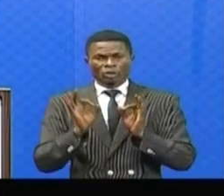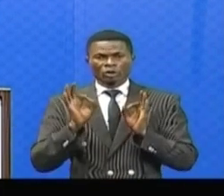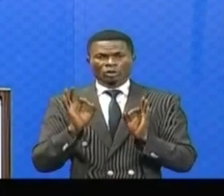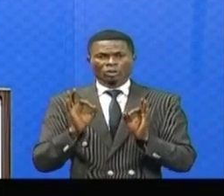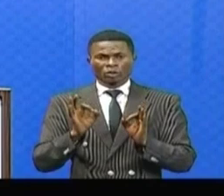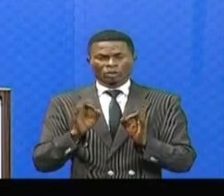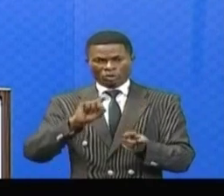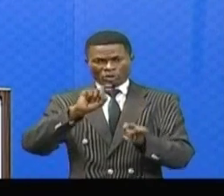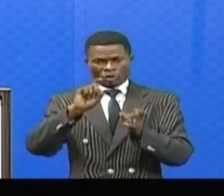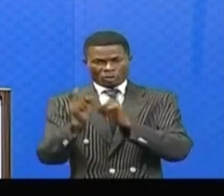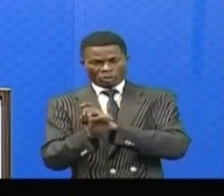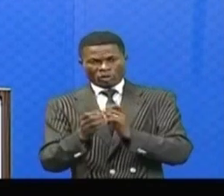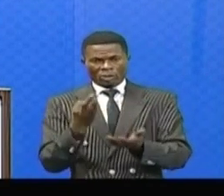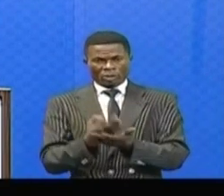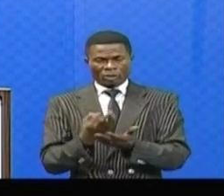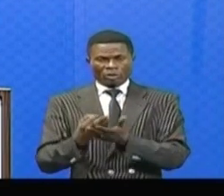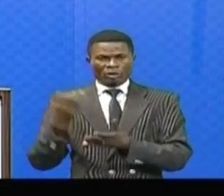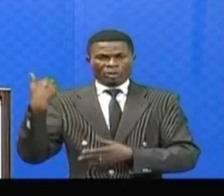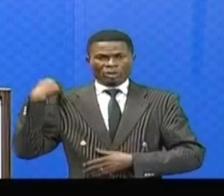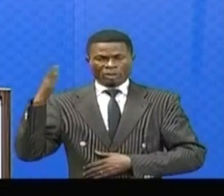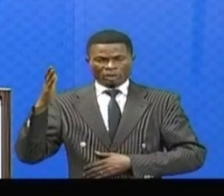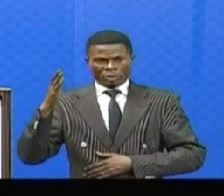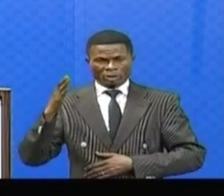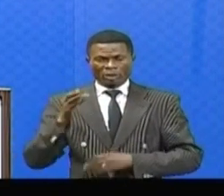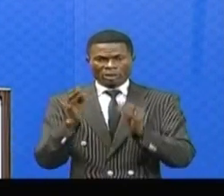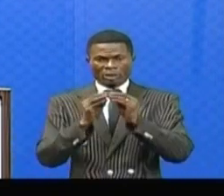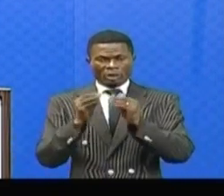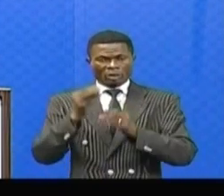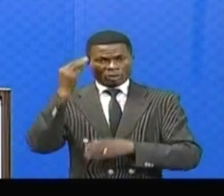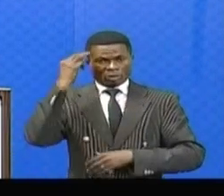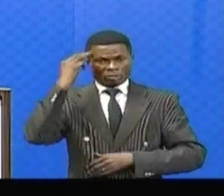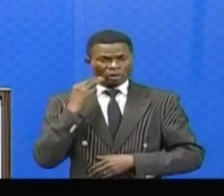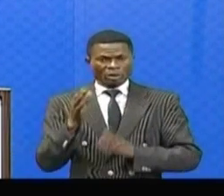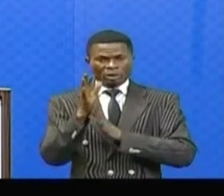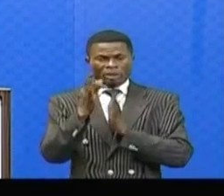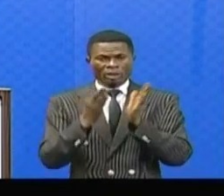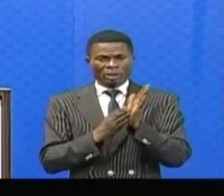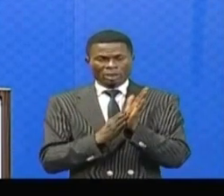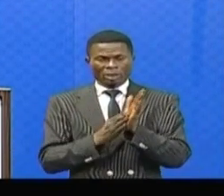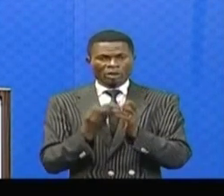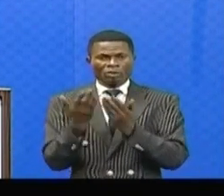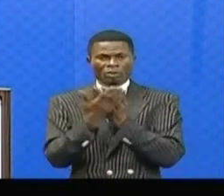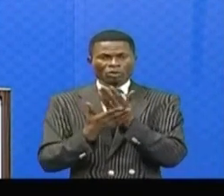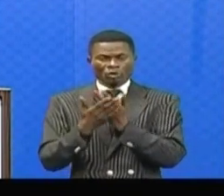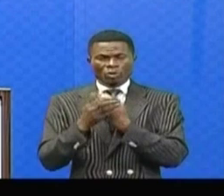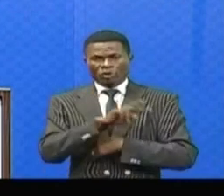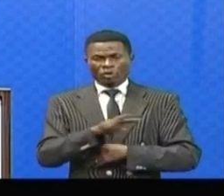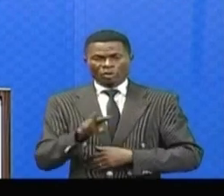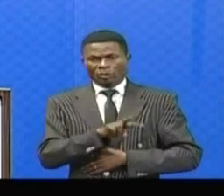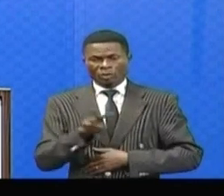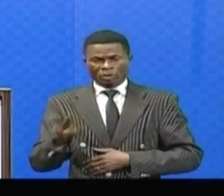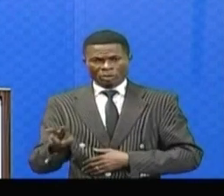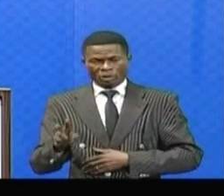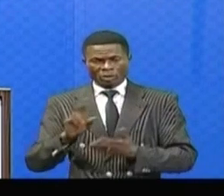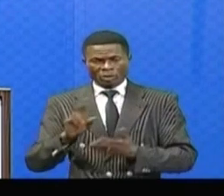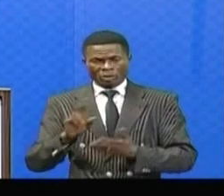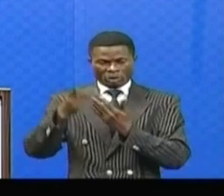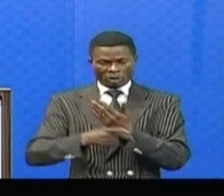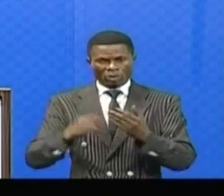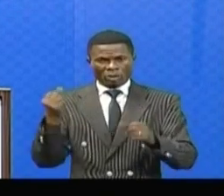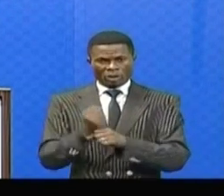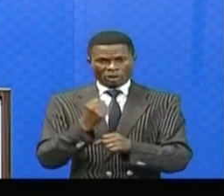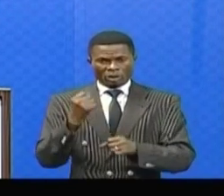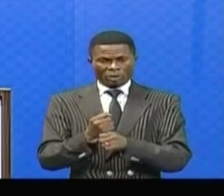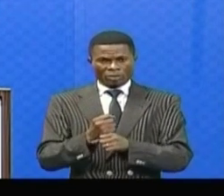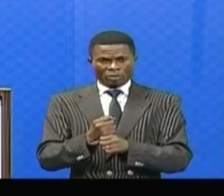la réforme des finances publiques au cours du Conseil de ministres du 19 août 2022, celle de son plan opérationnel